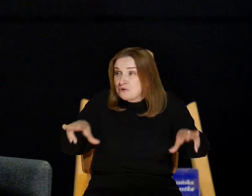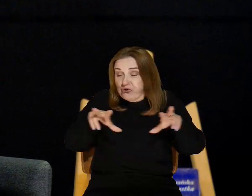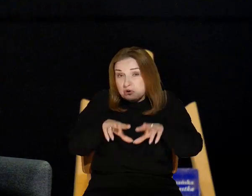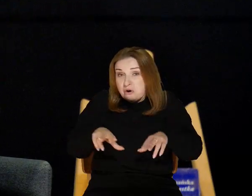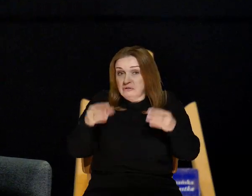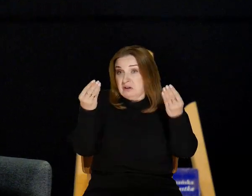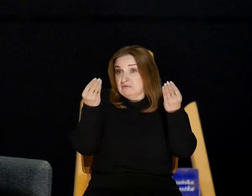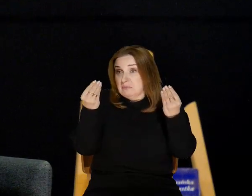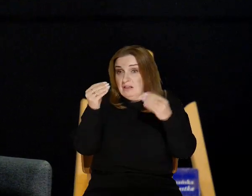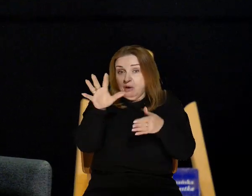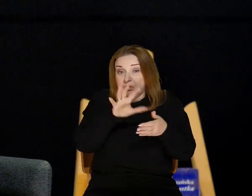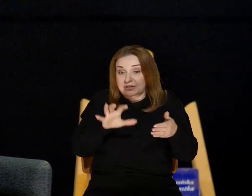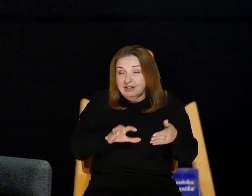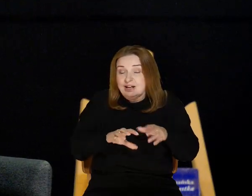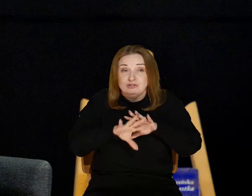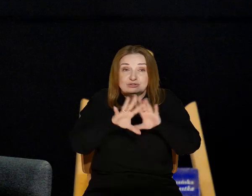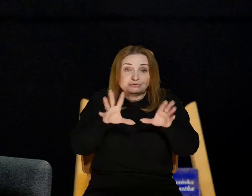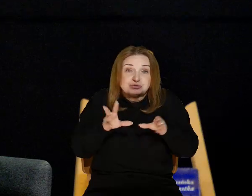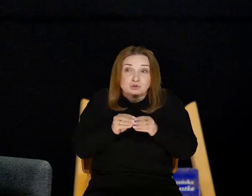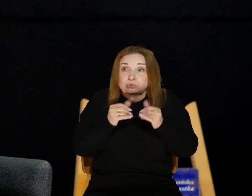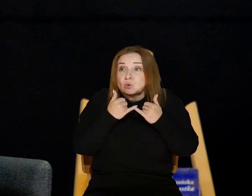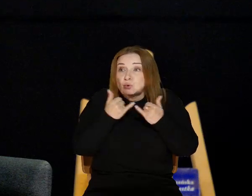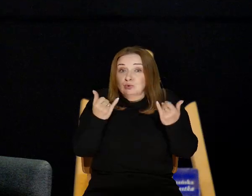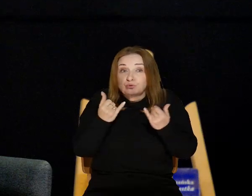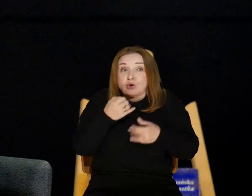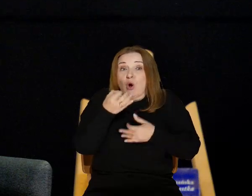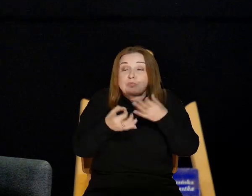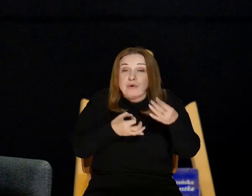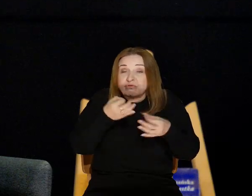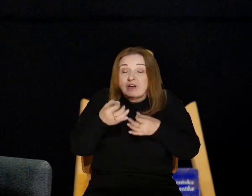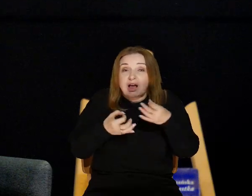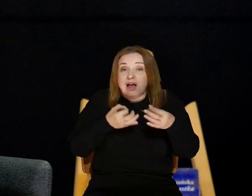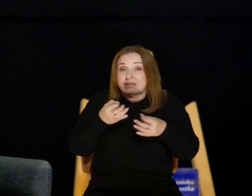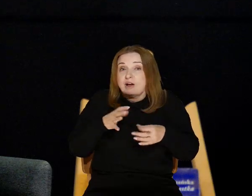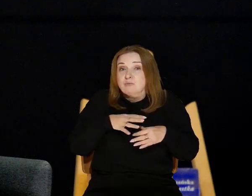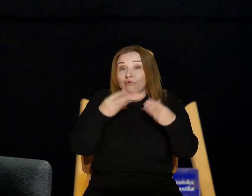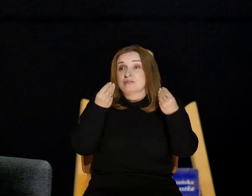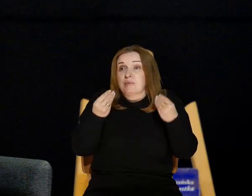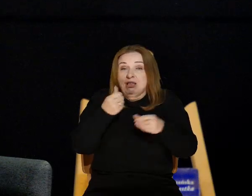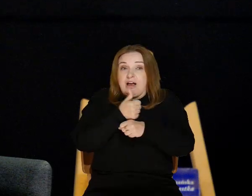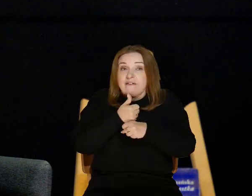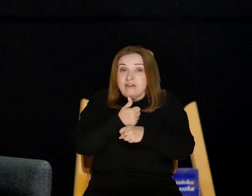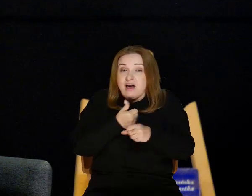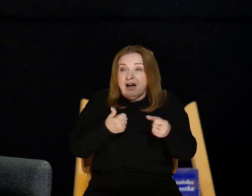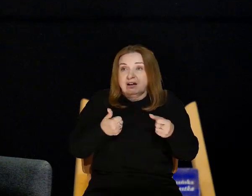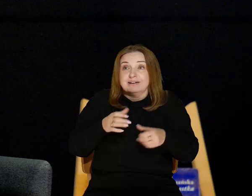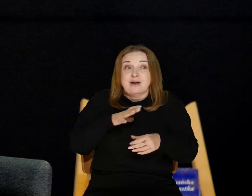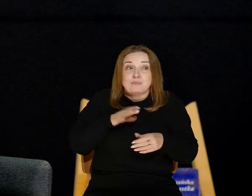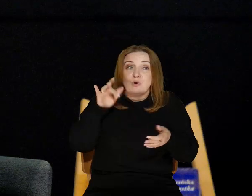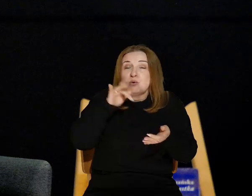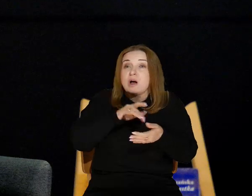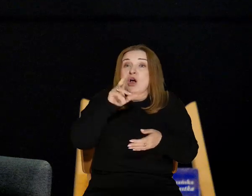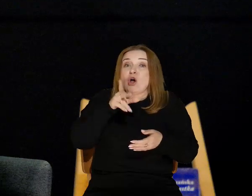to jest fantastyczny kraj, gdzie się pisało doktoraty o Helderlinie, gdzie były wspaniałe kawiarnie, gdzie taka mała Kołomyja, w której